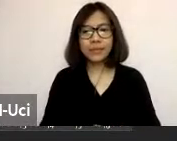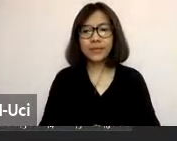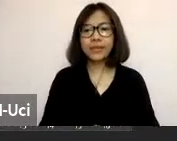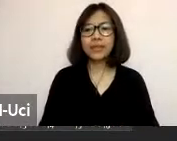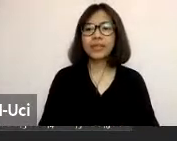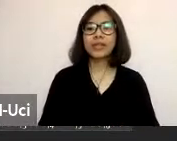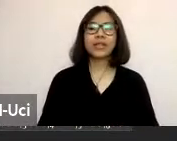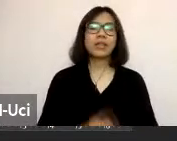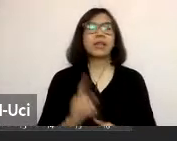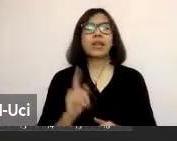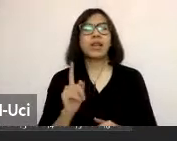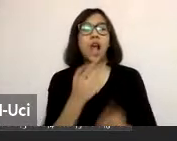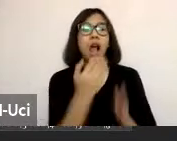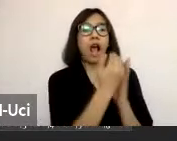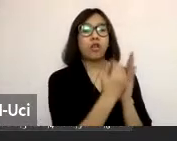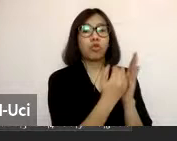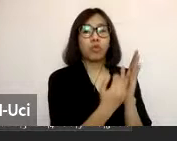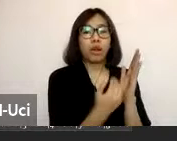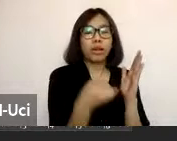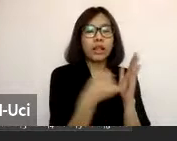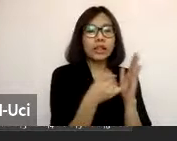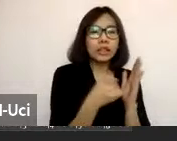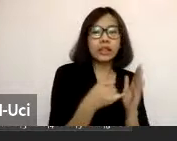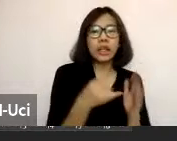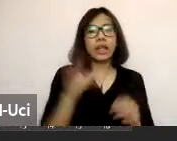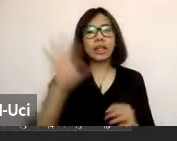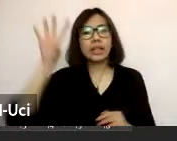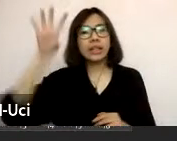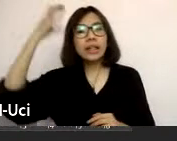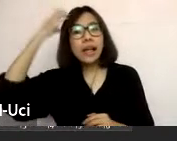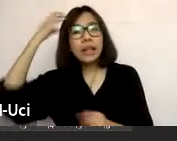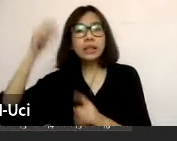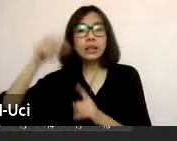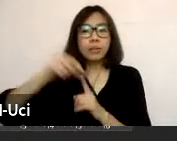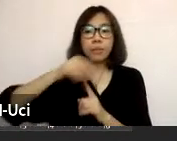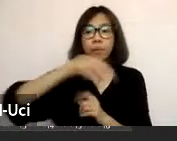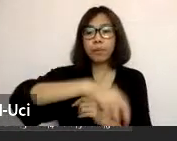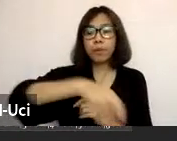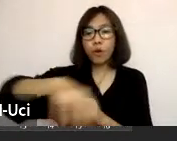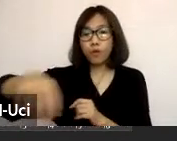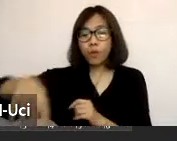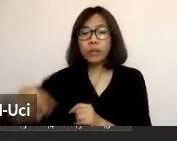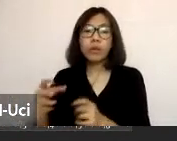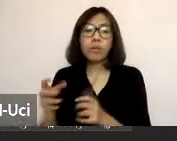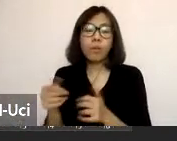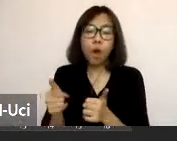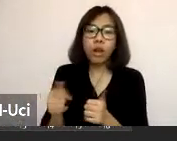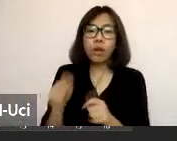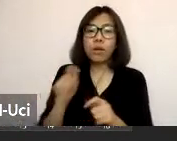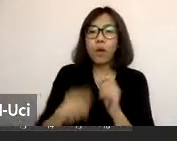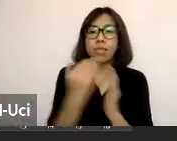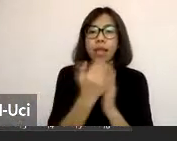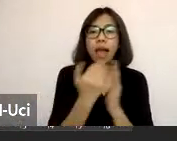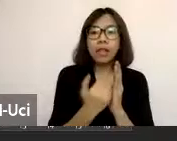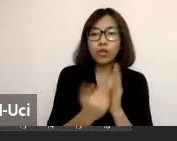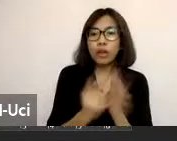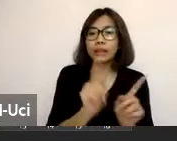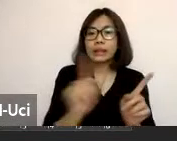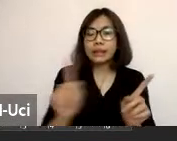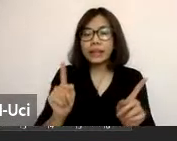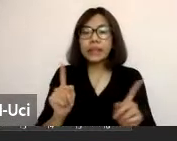mengatakan bahwa dinas yang bintangi provinsi dapat melakukan penyelenggaraan Perlindungan Konsumen termasuk didalamnya